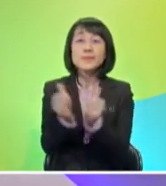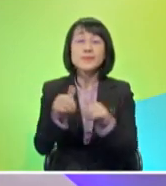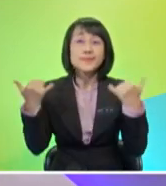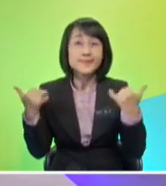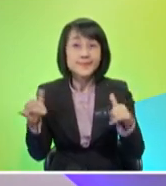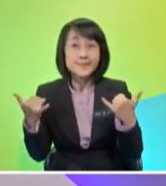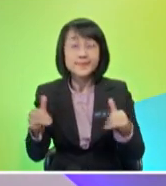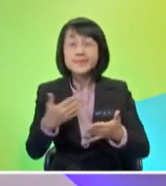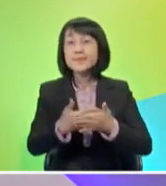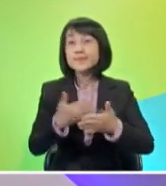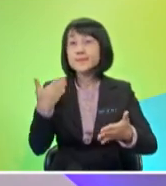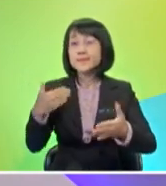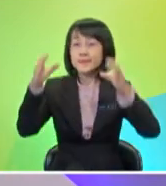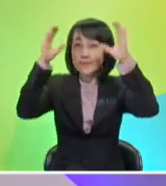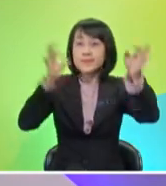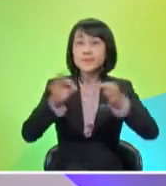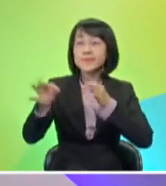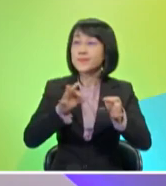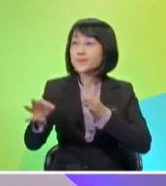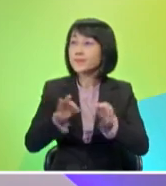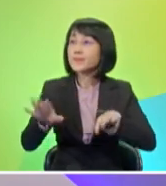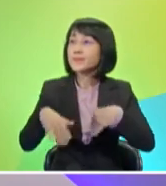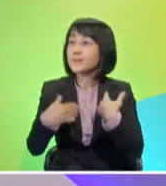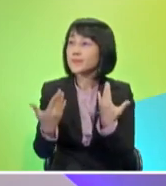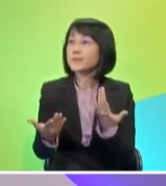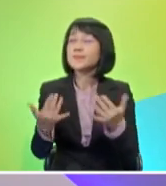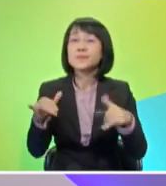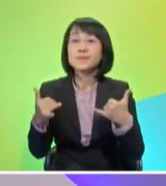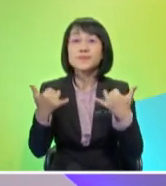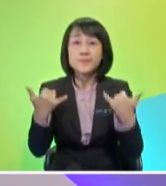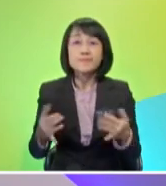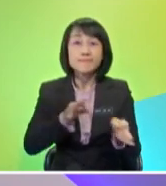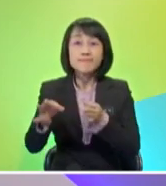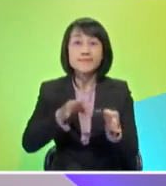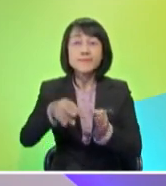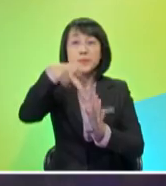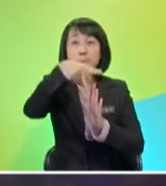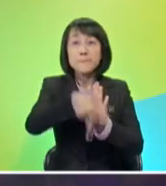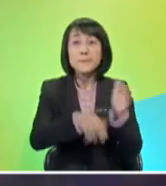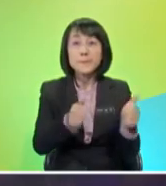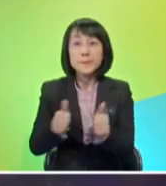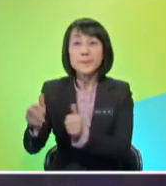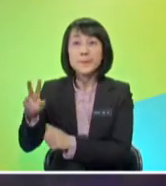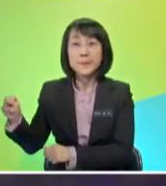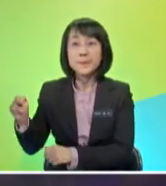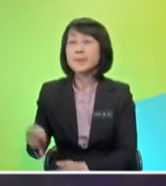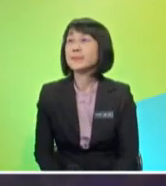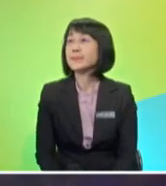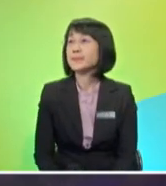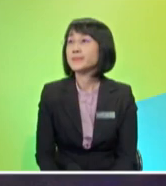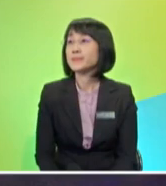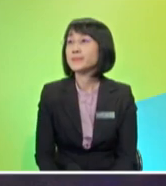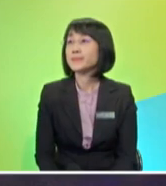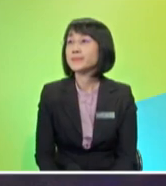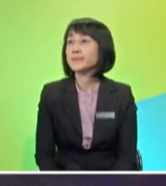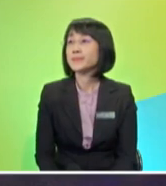Cikgu terangkan kita main, Cikgu nak terangkan dulu beberapa peraturan. Okey, kita cuba main sama-sama dengan Ria boleh? Boleh, Cikgu. Okey.